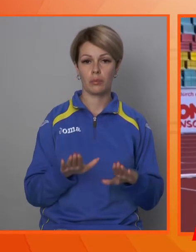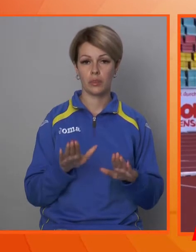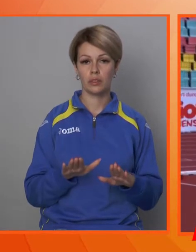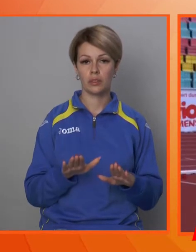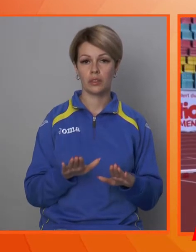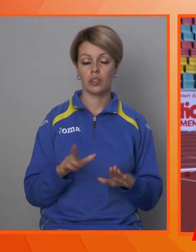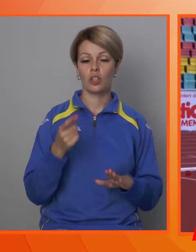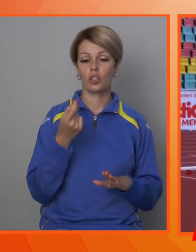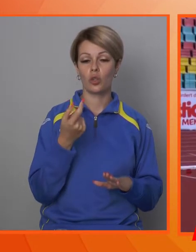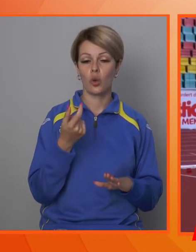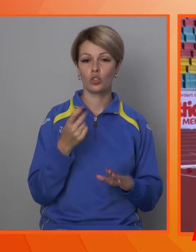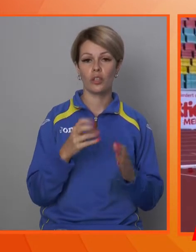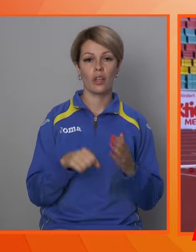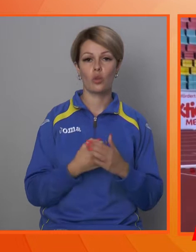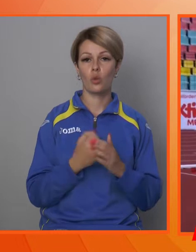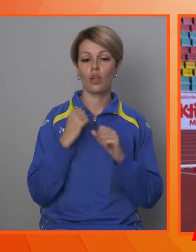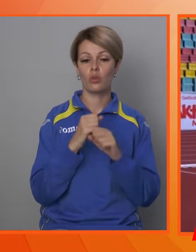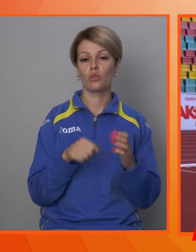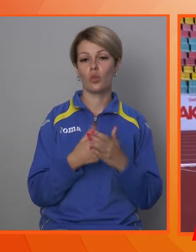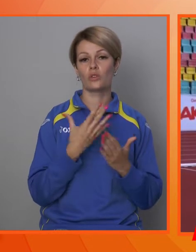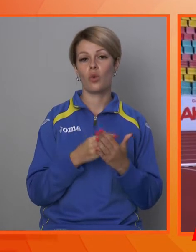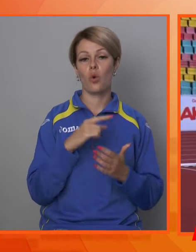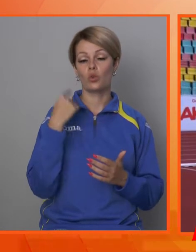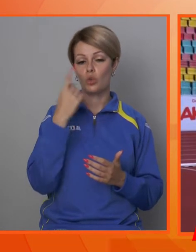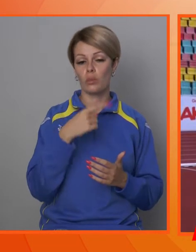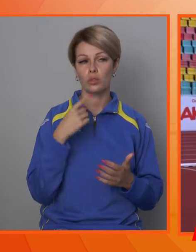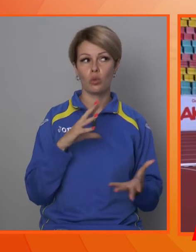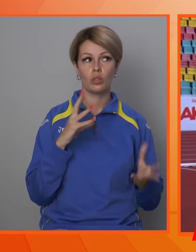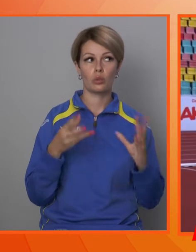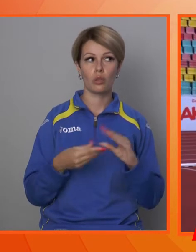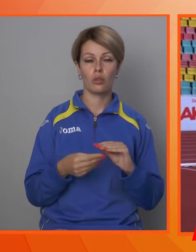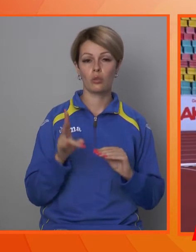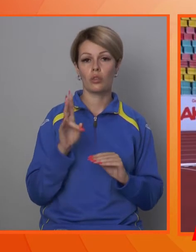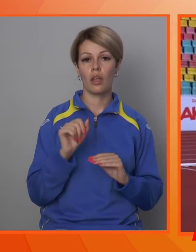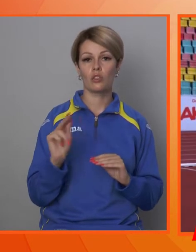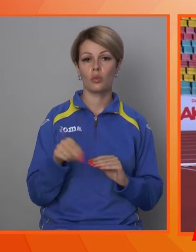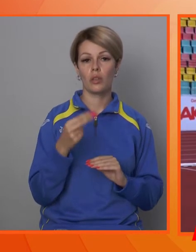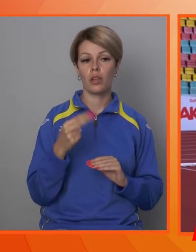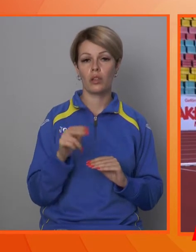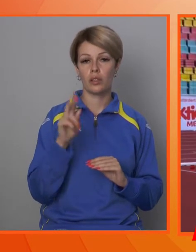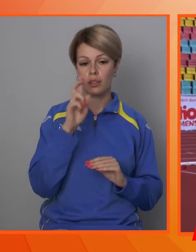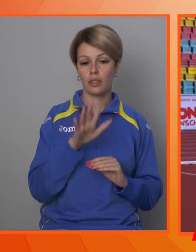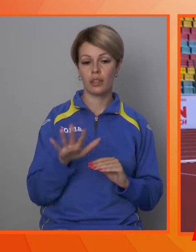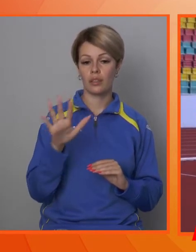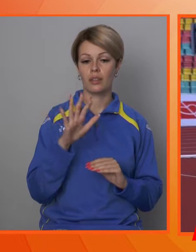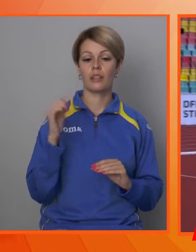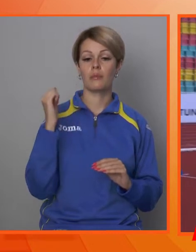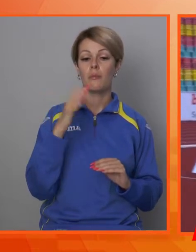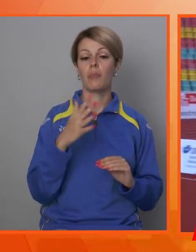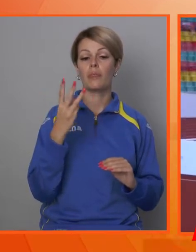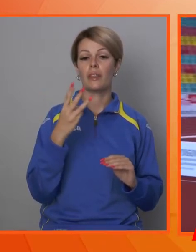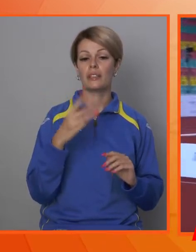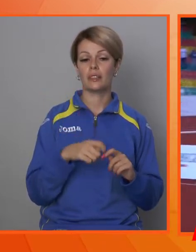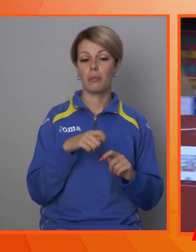місце, трошки дотягнувши до свого особистого результату. Вона на чемпіонаті країни